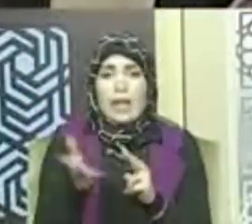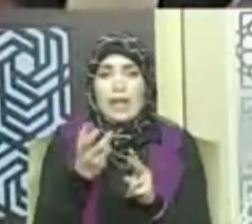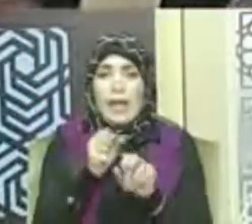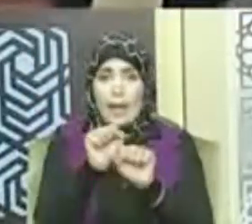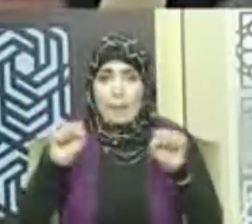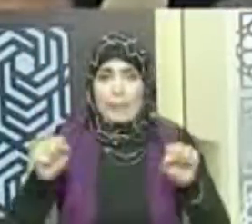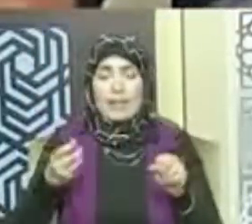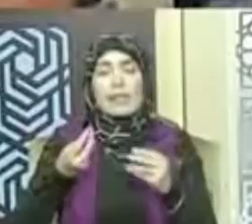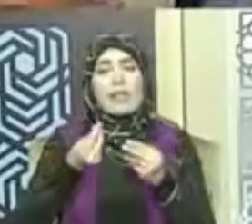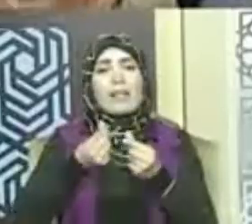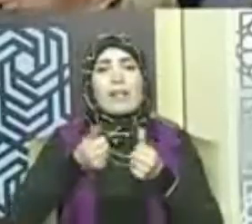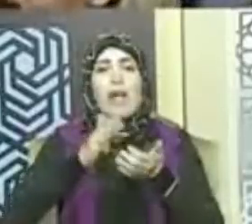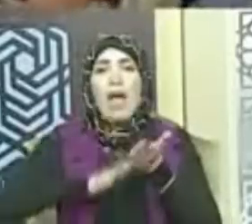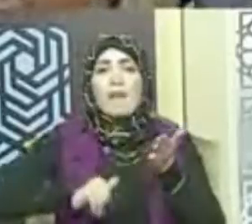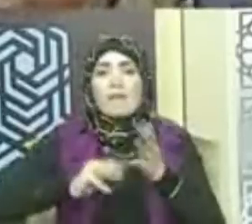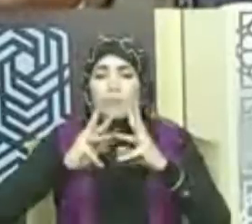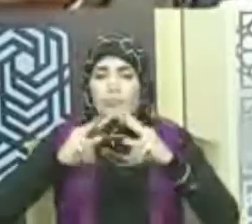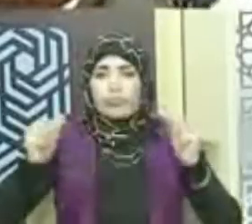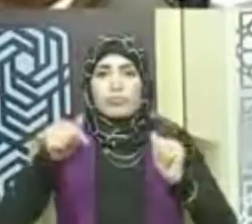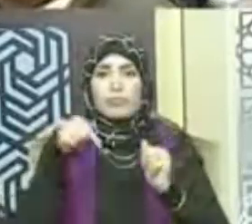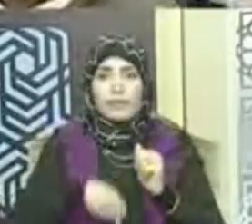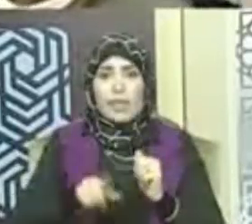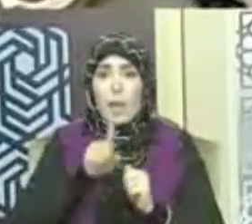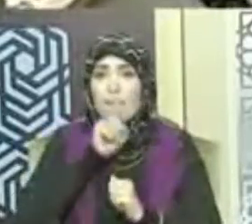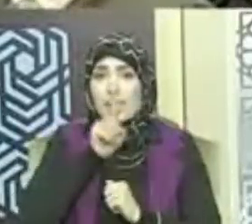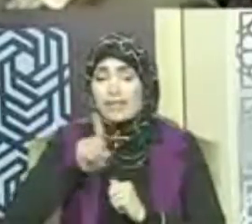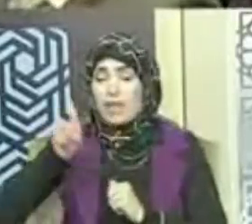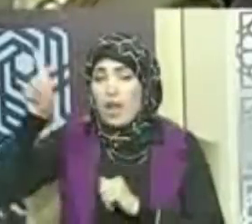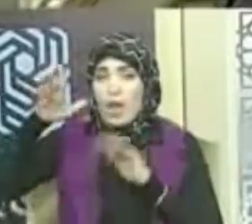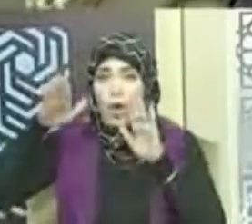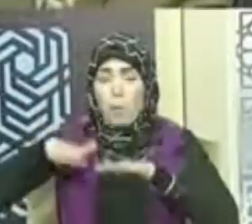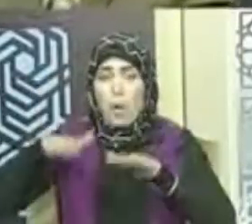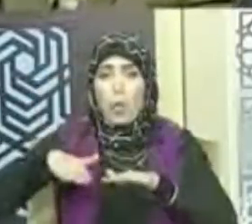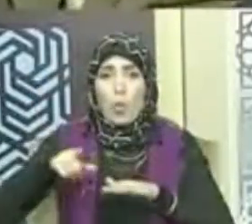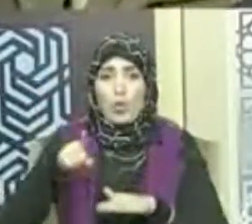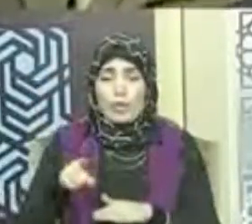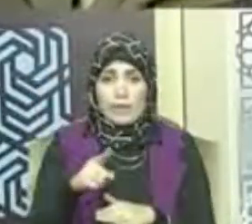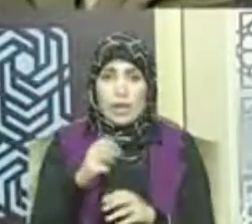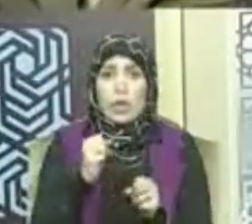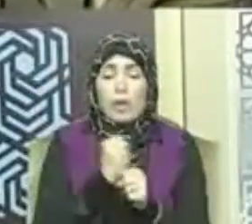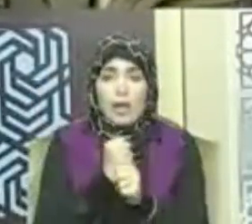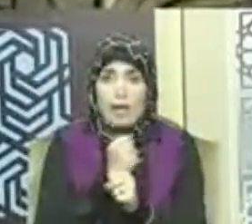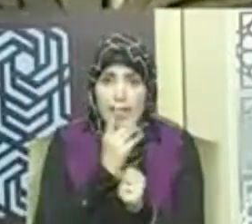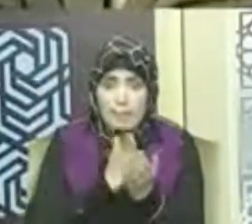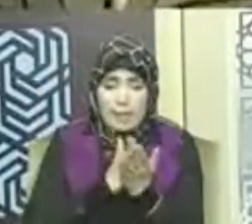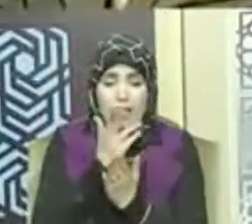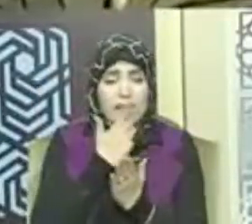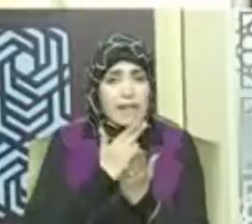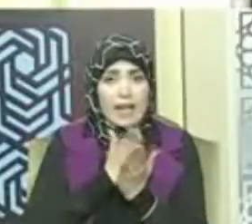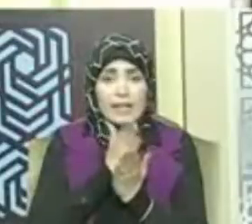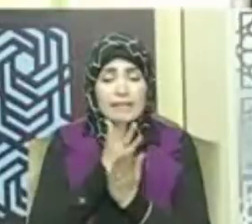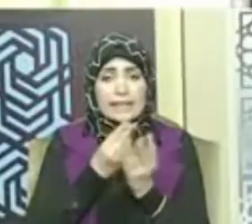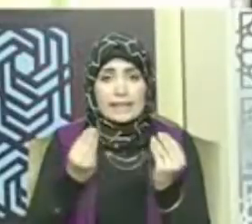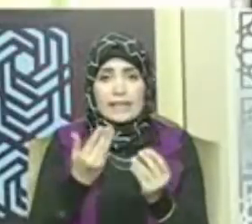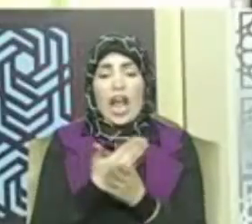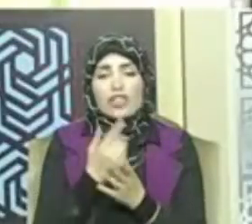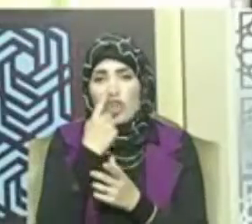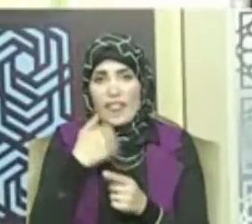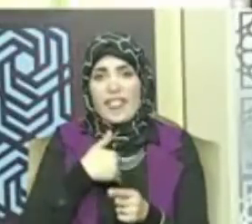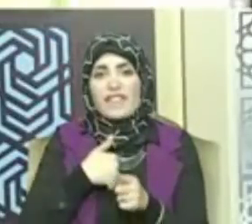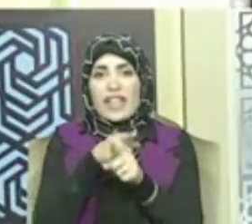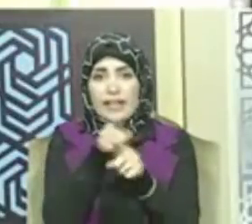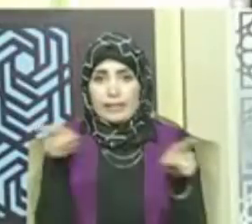وما عند الله باق، فقدموا لأنفسكم. أسأل الله لي ولكم